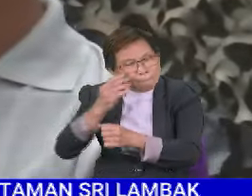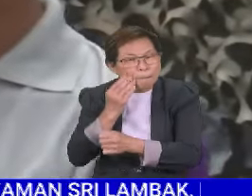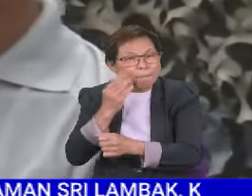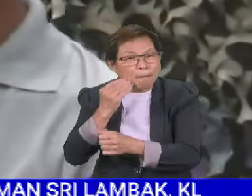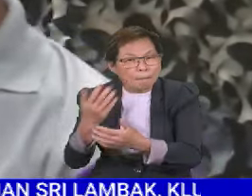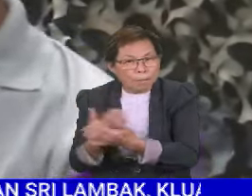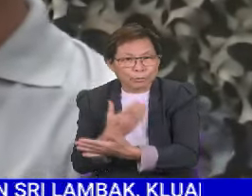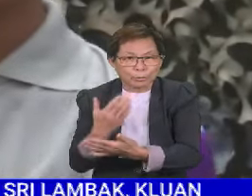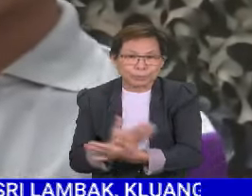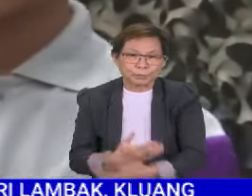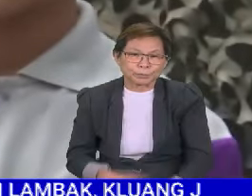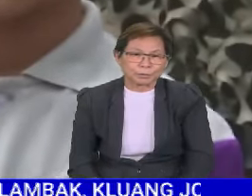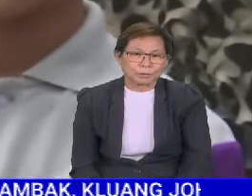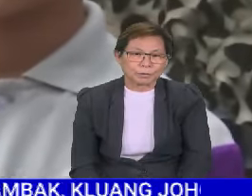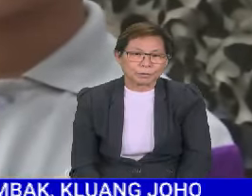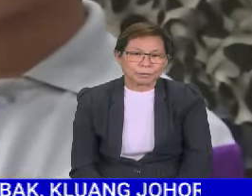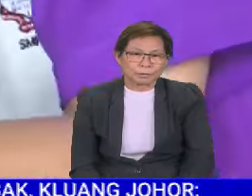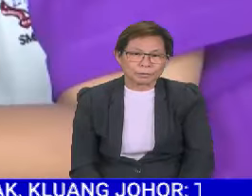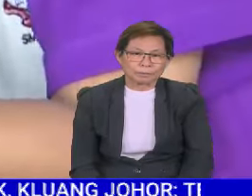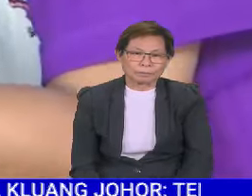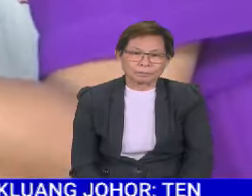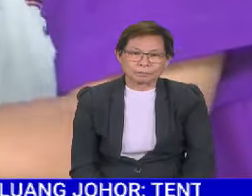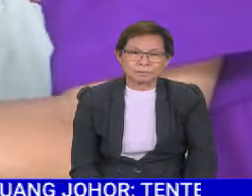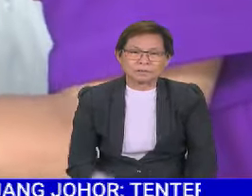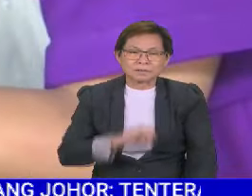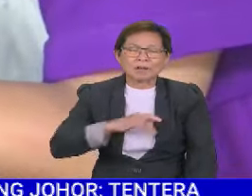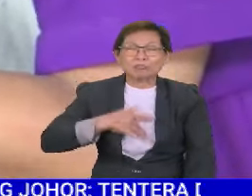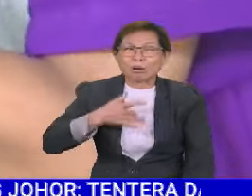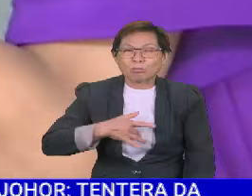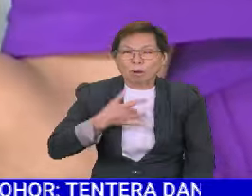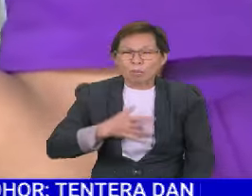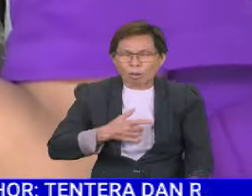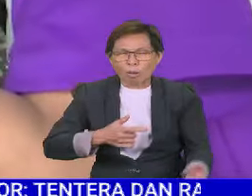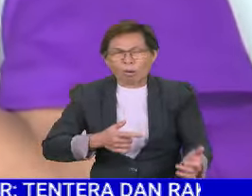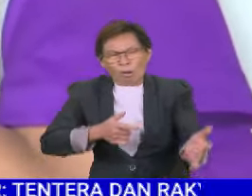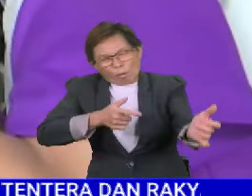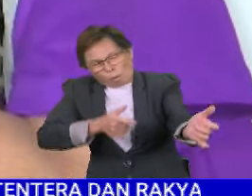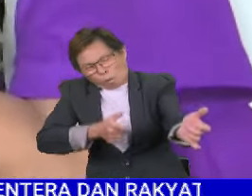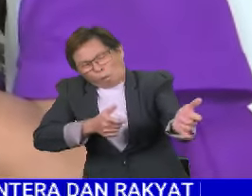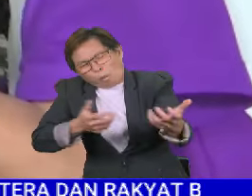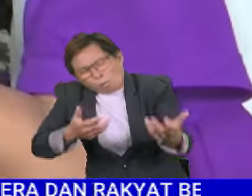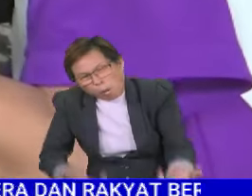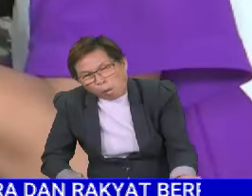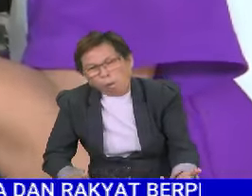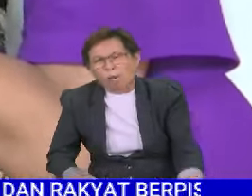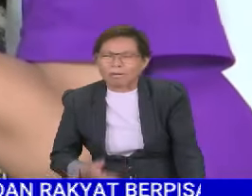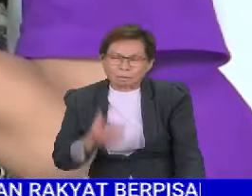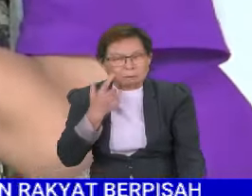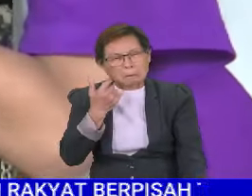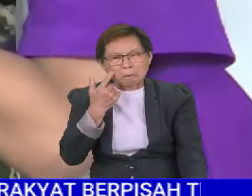baru. So saya dapat rasa lah pistol tu berat dia macam mana, siasat dia macam mana, saya dapat tahu